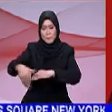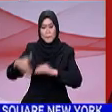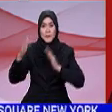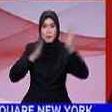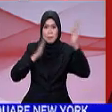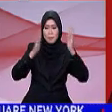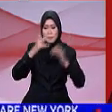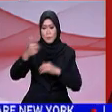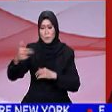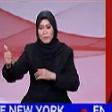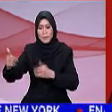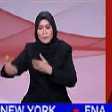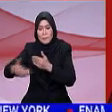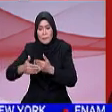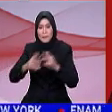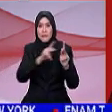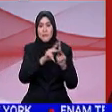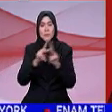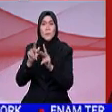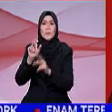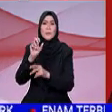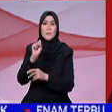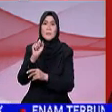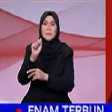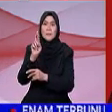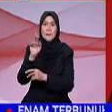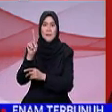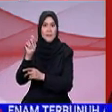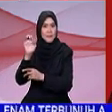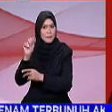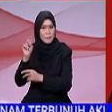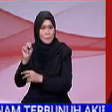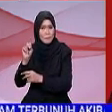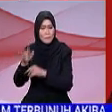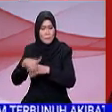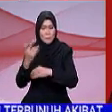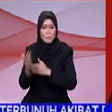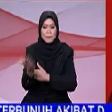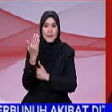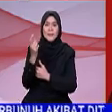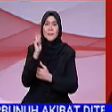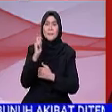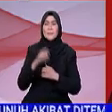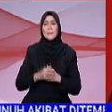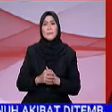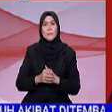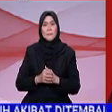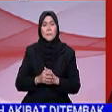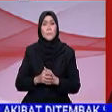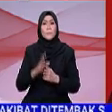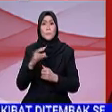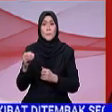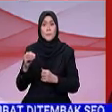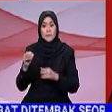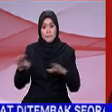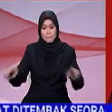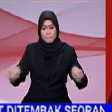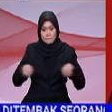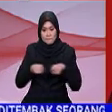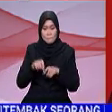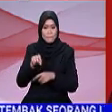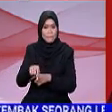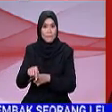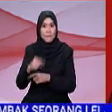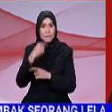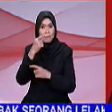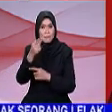Malaysia-Indonesia berdekatan Kampung Stas Rikin awal pagi tadi. Markas Division Pertama Infanteri Malaysia dalam satu kenyataan media